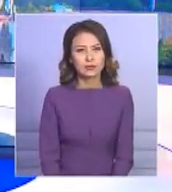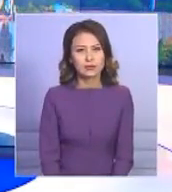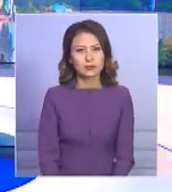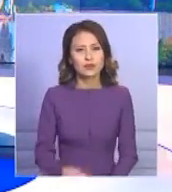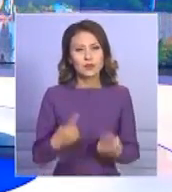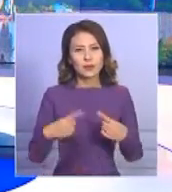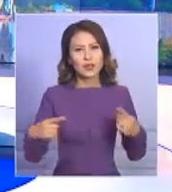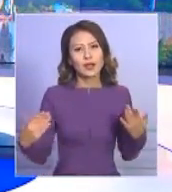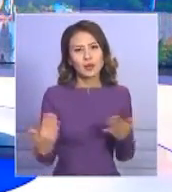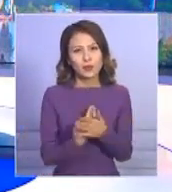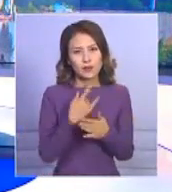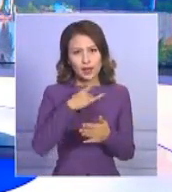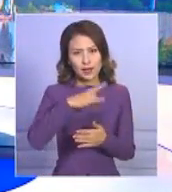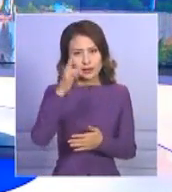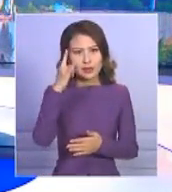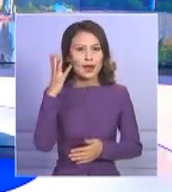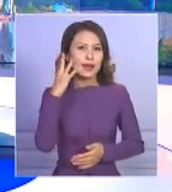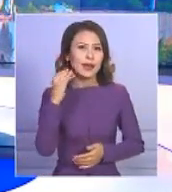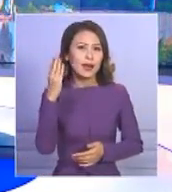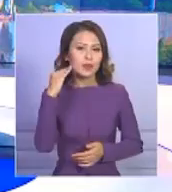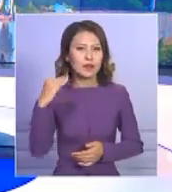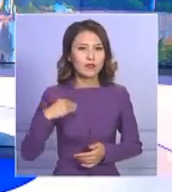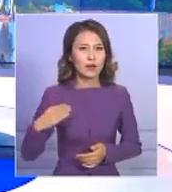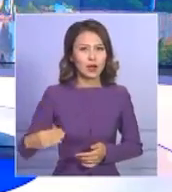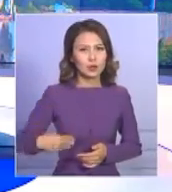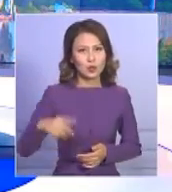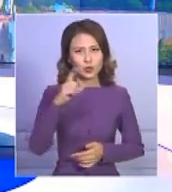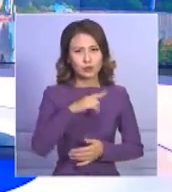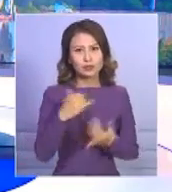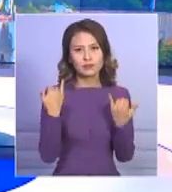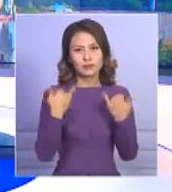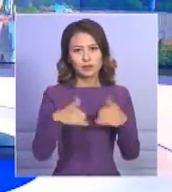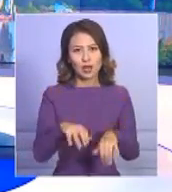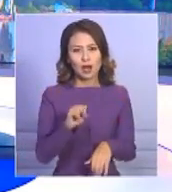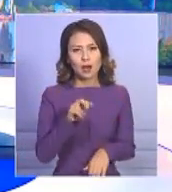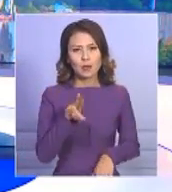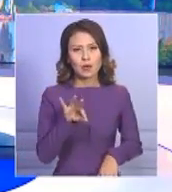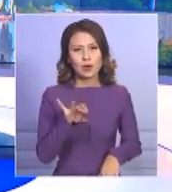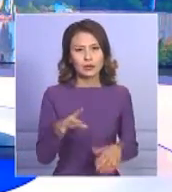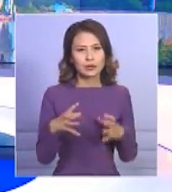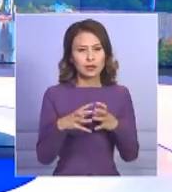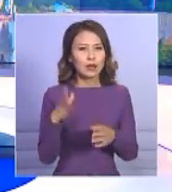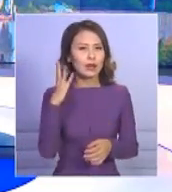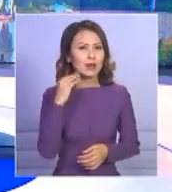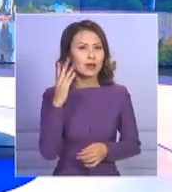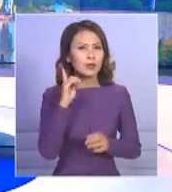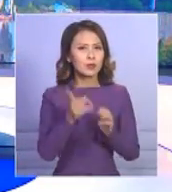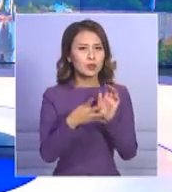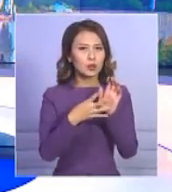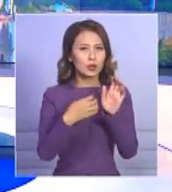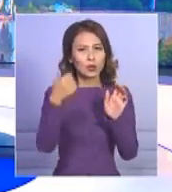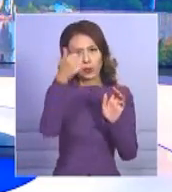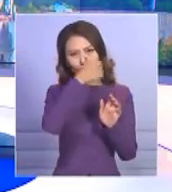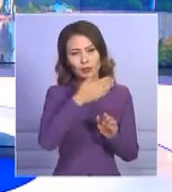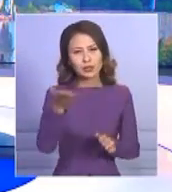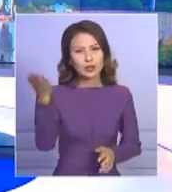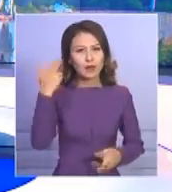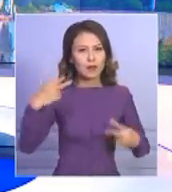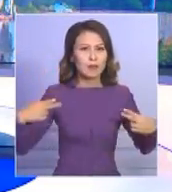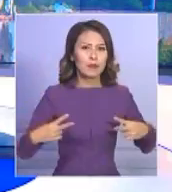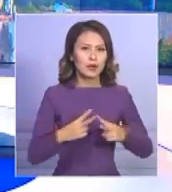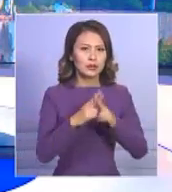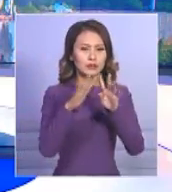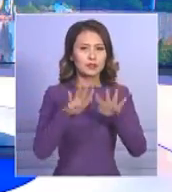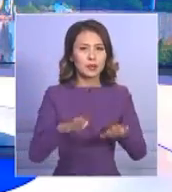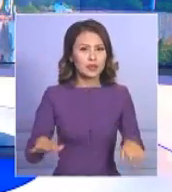Өзге де тақырыптар. Қазақтың алмасы француз халқын тағы тәнті етті. Апорт алғаш рет 1900 жылы Парижде өткен халықаралық